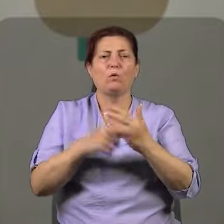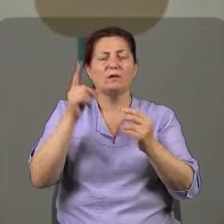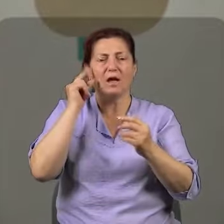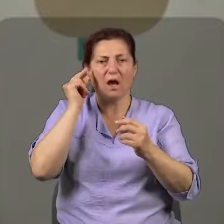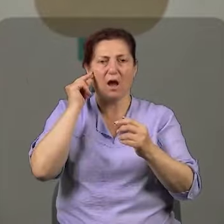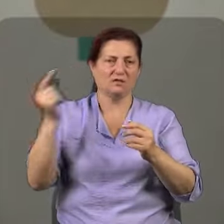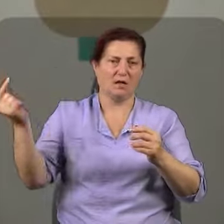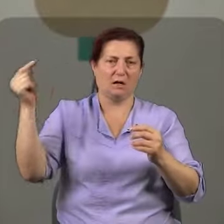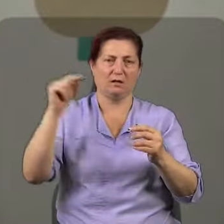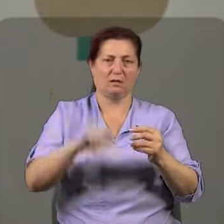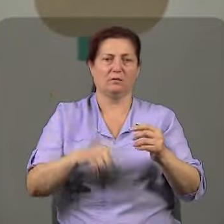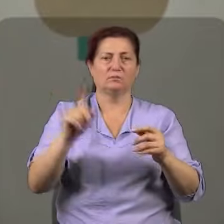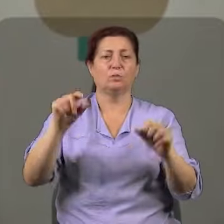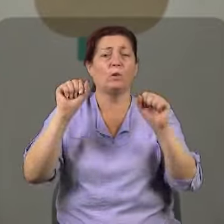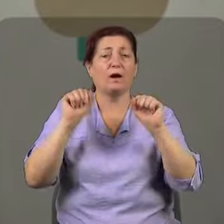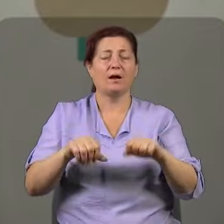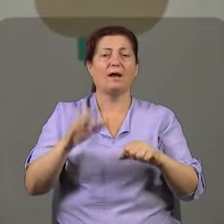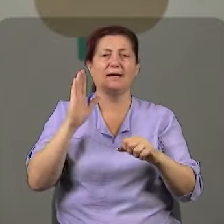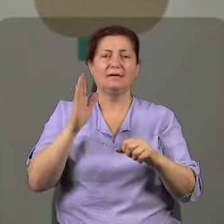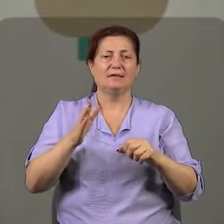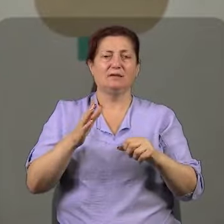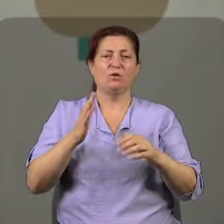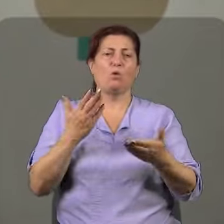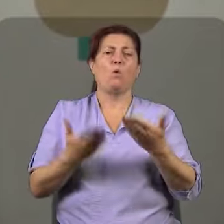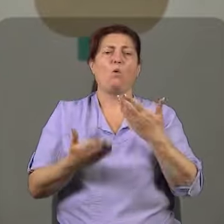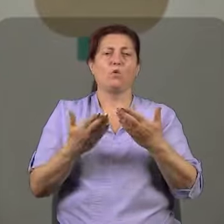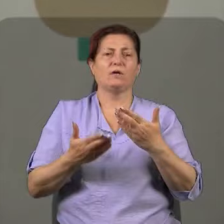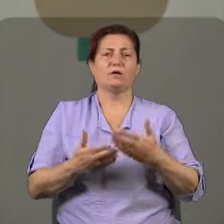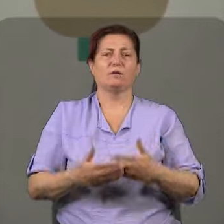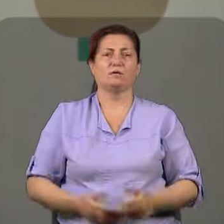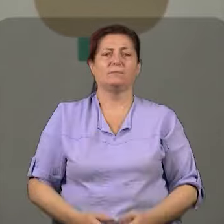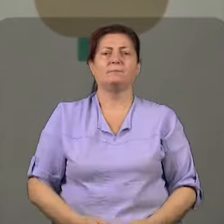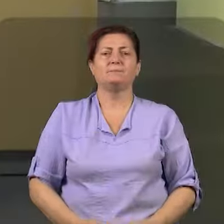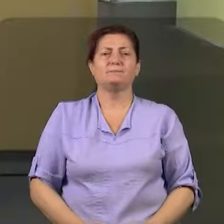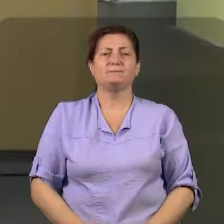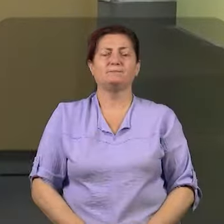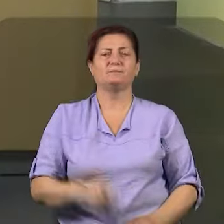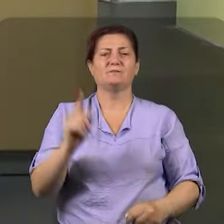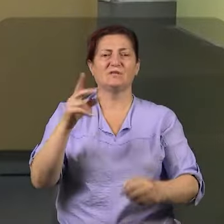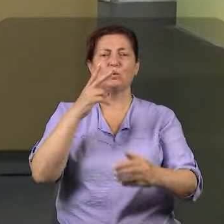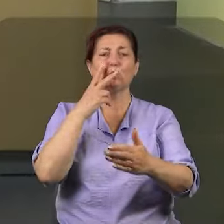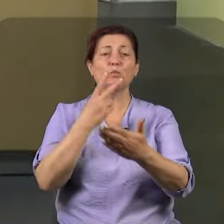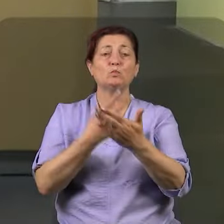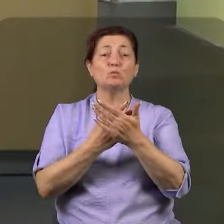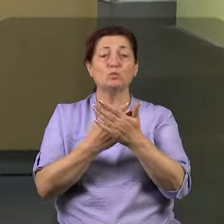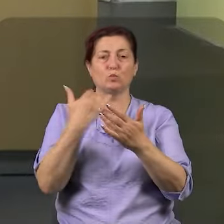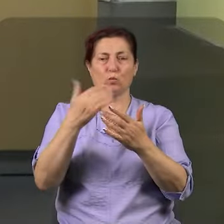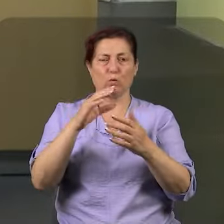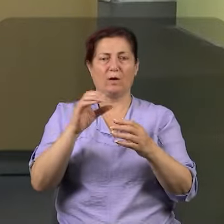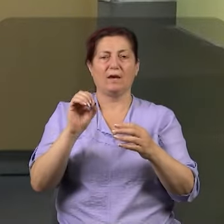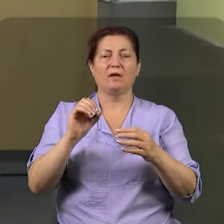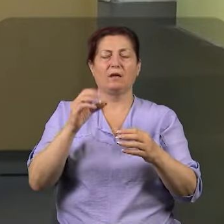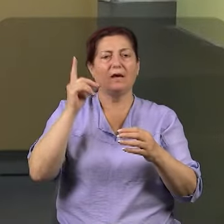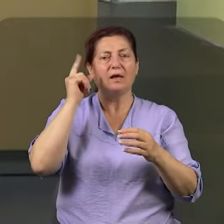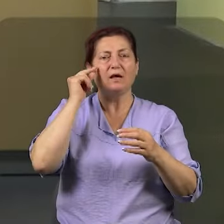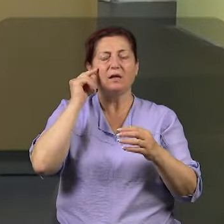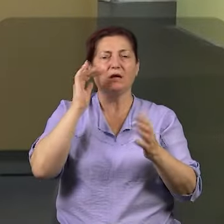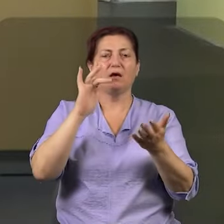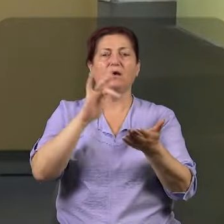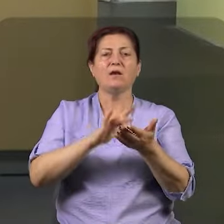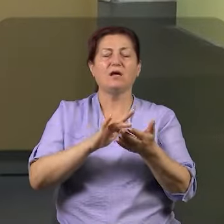գալ։ Դա կարա լինի օրինակ իրանց ցույց տալ իրանց արածի կապը երկրի զարգացման հետ, երկրի խնդիրների լուծման